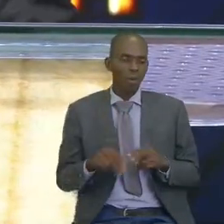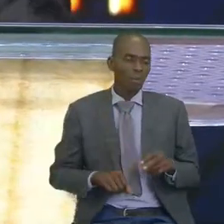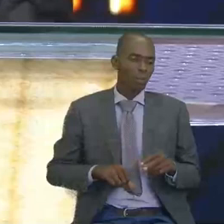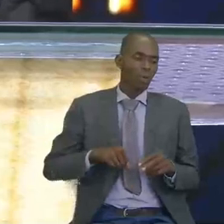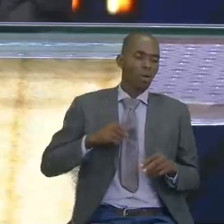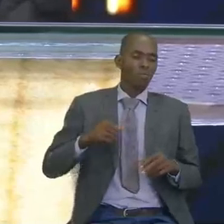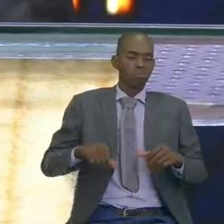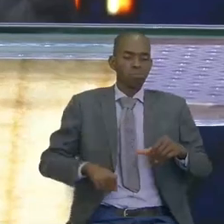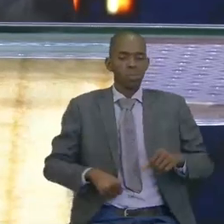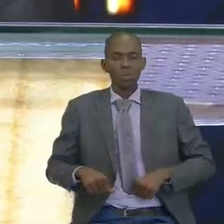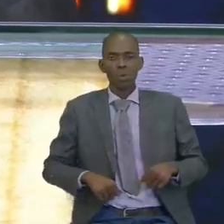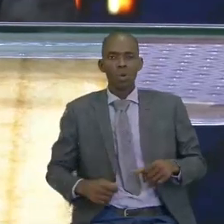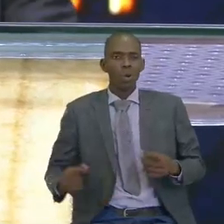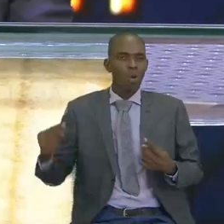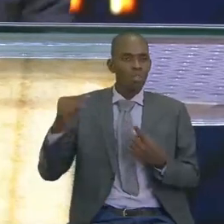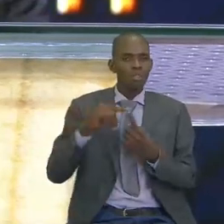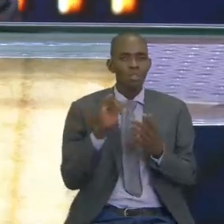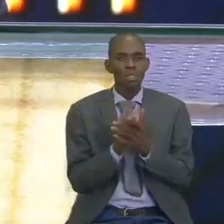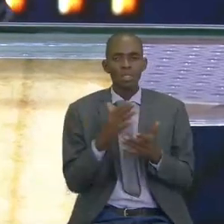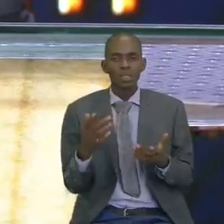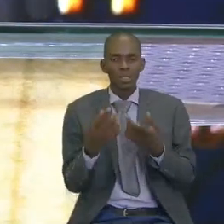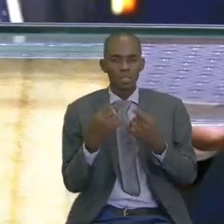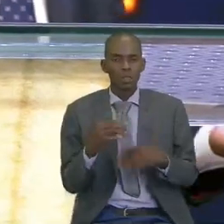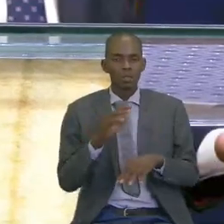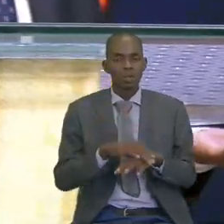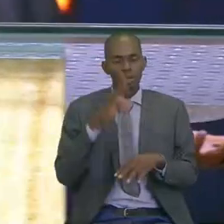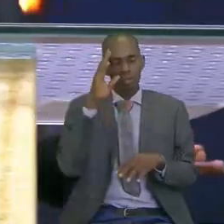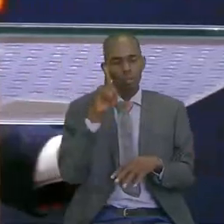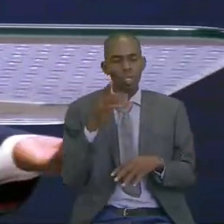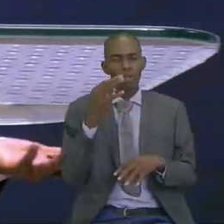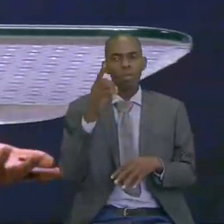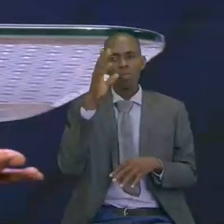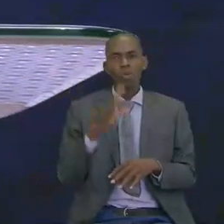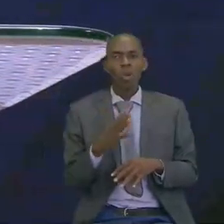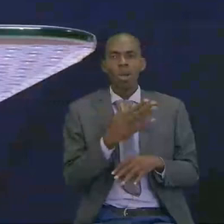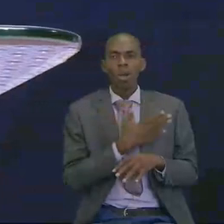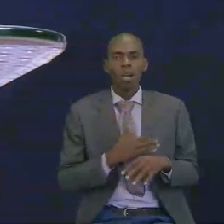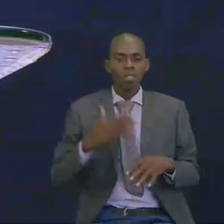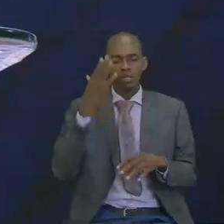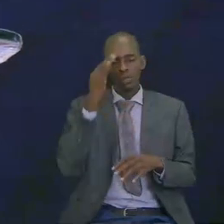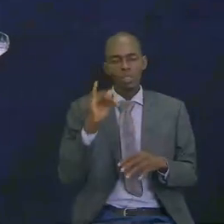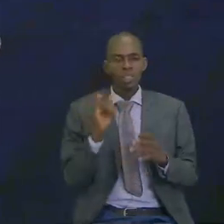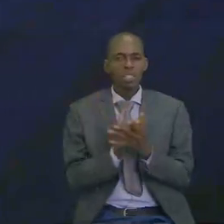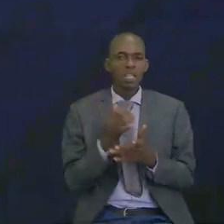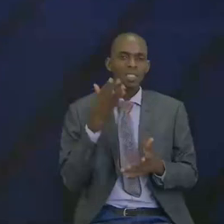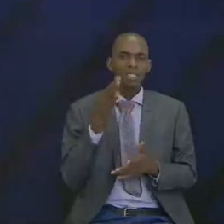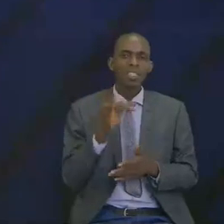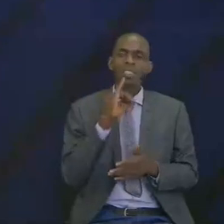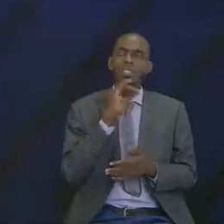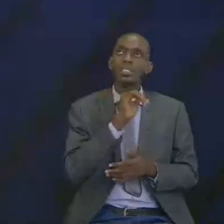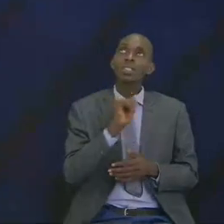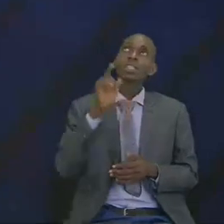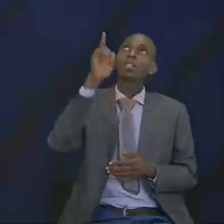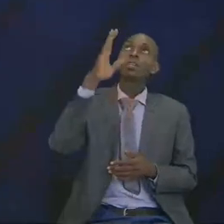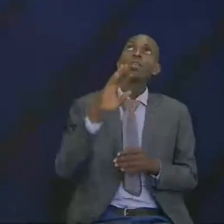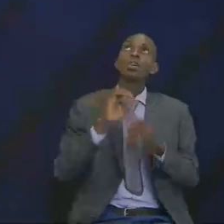était hautain jusqu'à ce que le mal lui est arrivé. Maintenant, il a reconnu qu'il est un Dieu au ciel, le Dieu qui